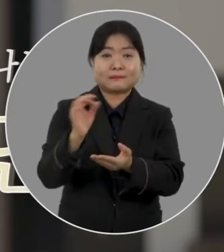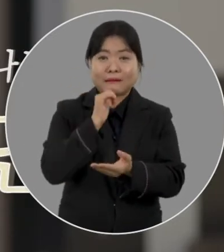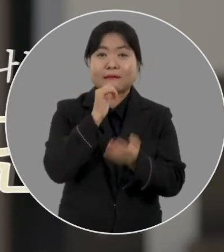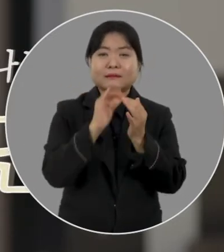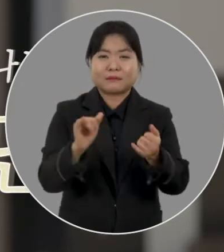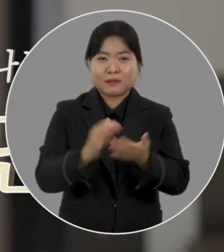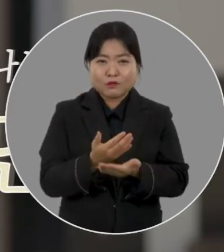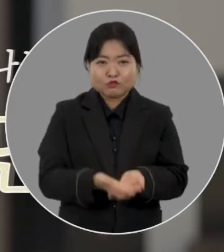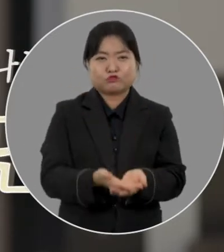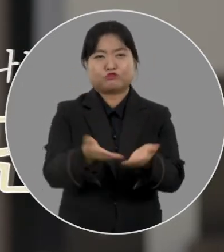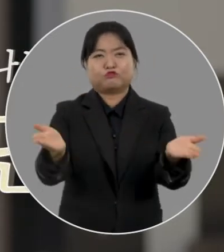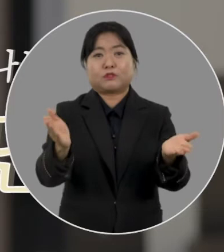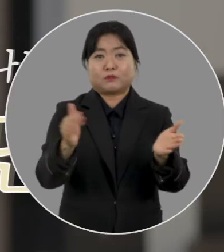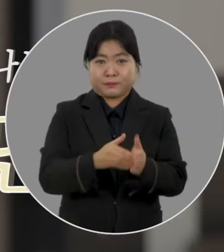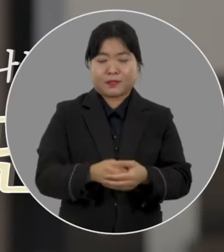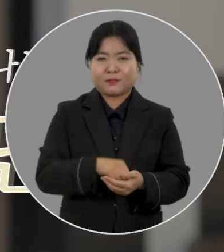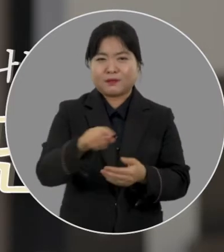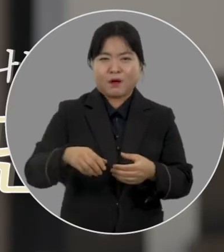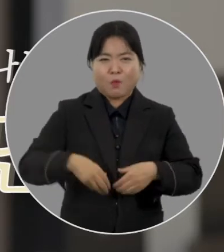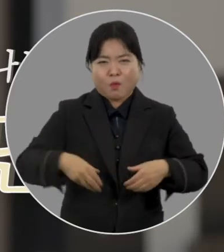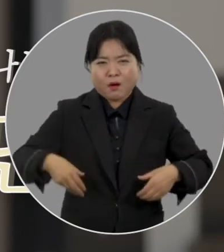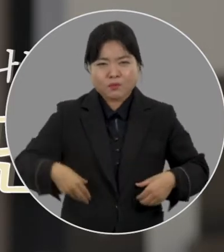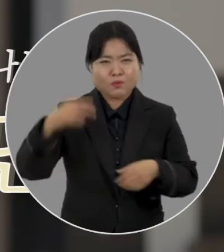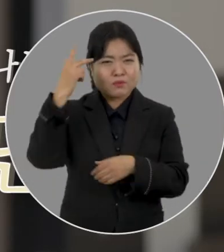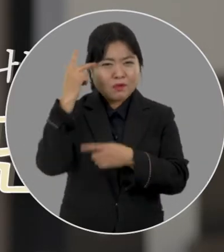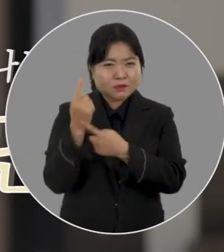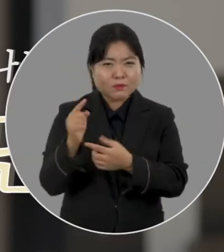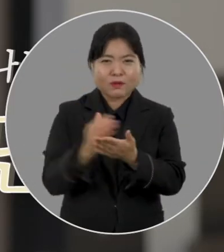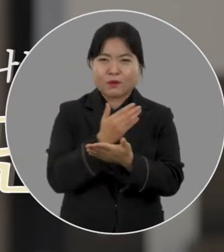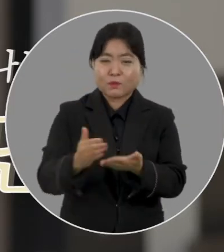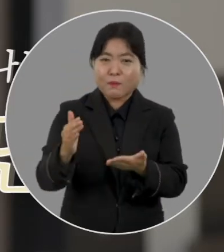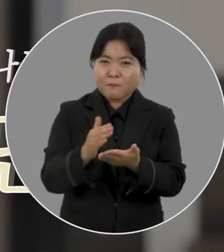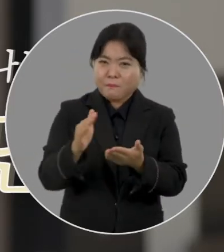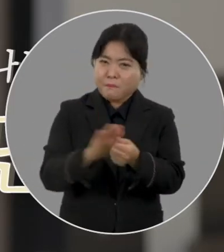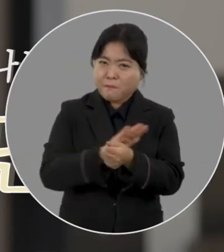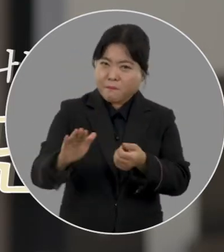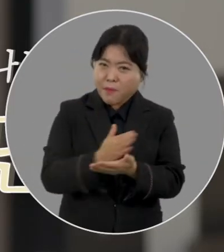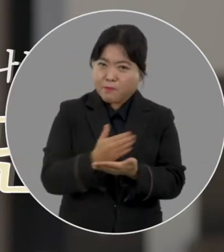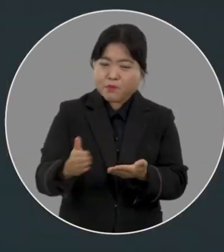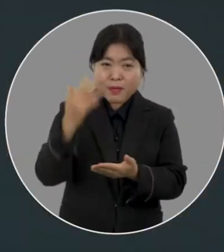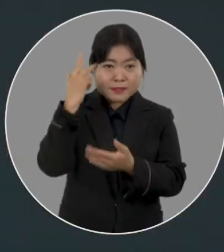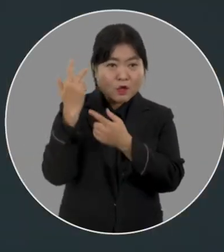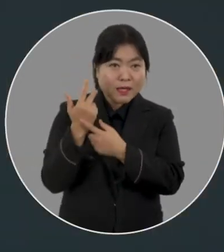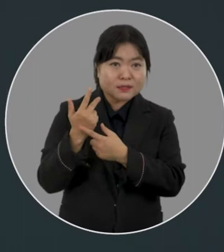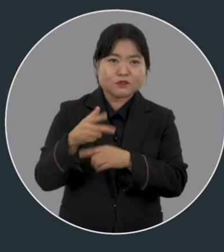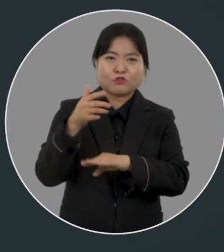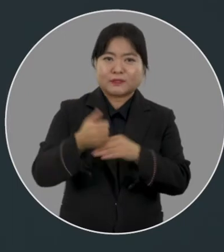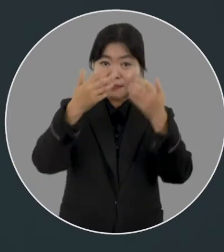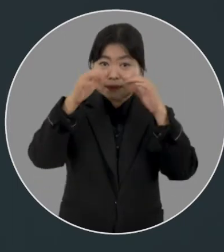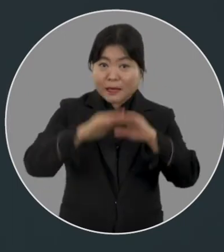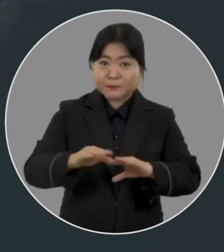사람에게 나누어 주고 갑니다. 이런 관용 정신과 나눔과 베품의 이런 철학이 결국